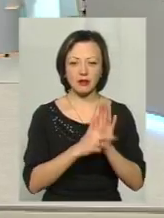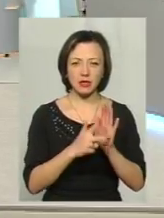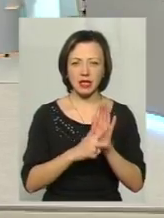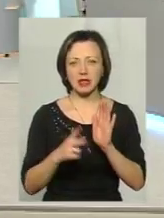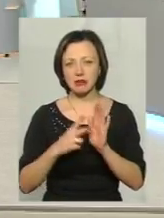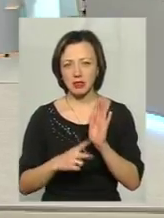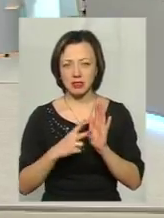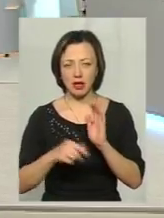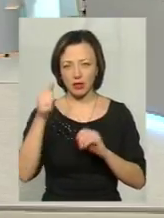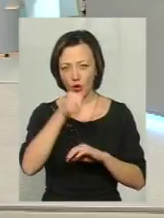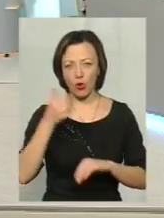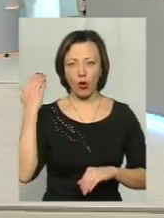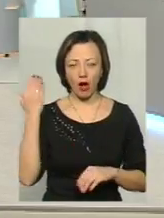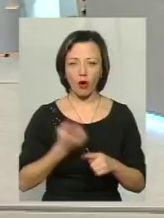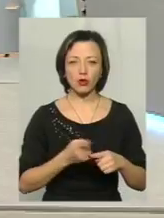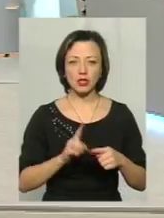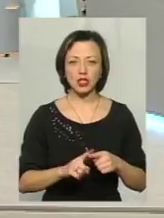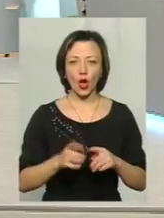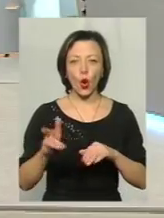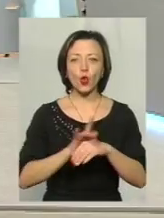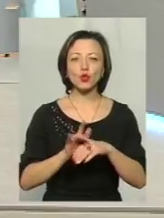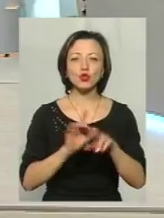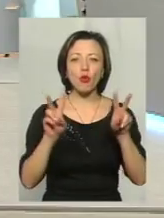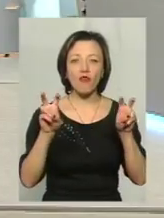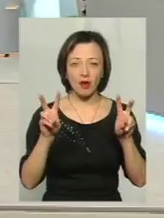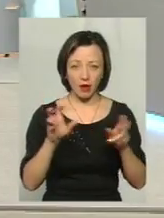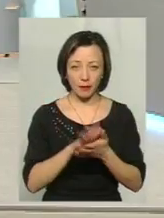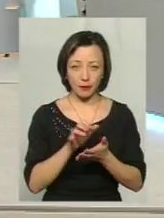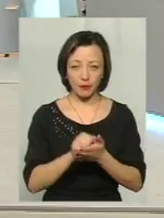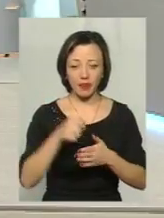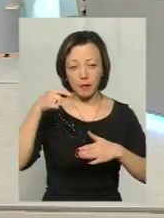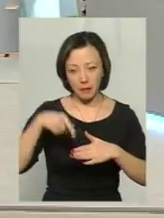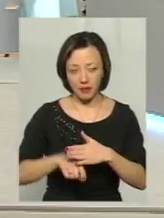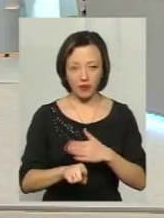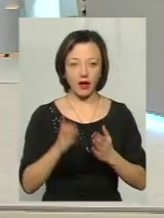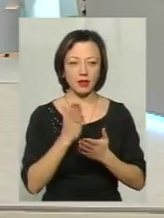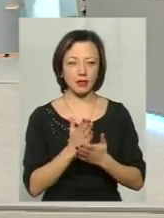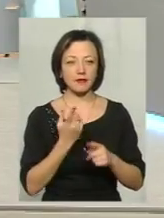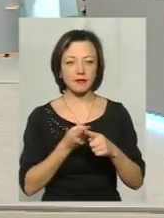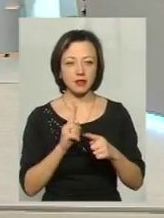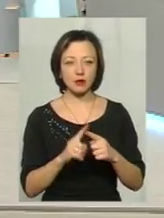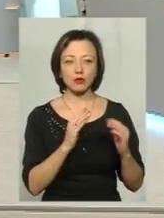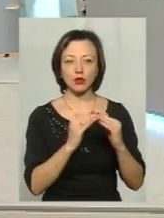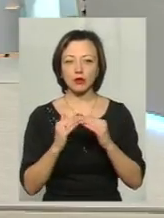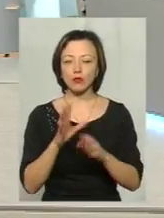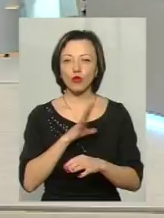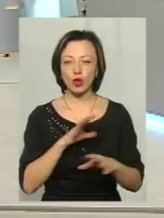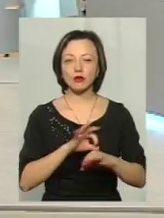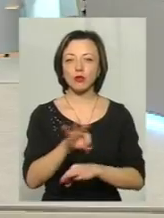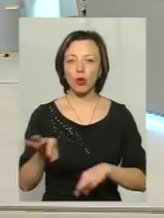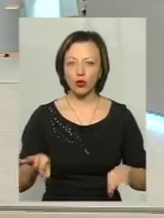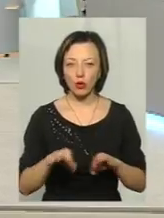80-х, 70-х роках, оці хрущовки, як ми кажемо, внизу підвали. В цих будинках вони були